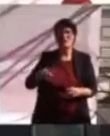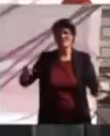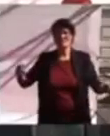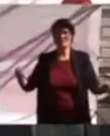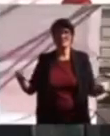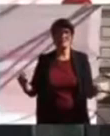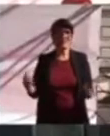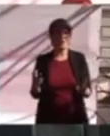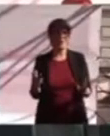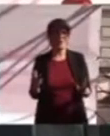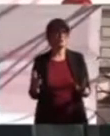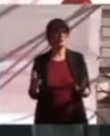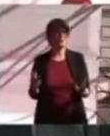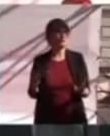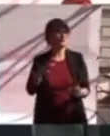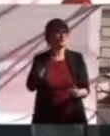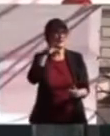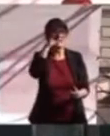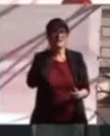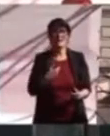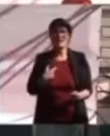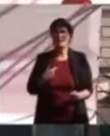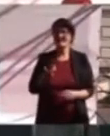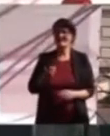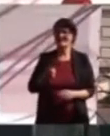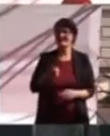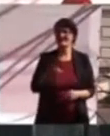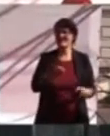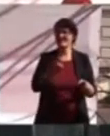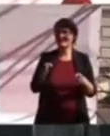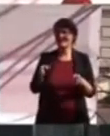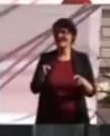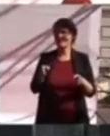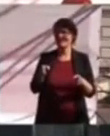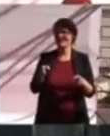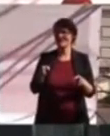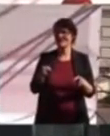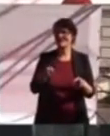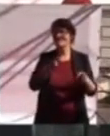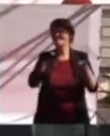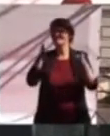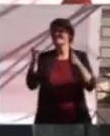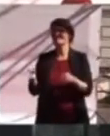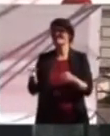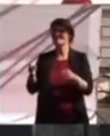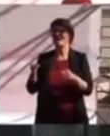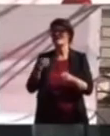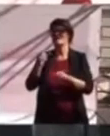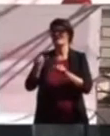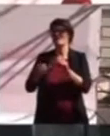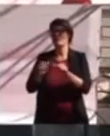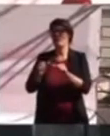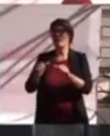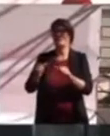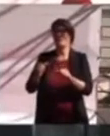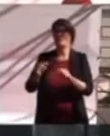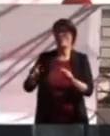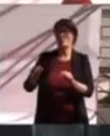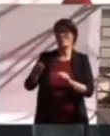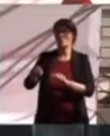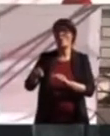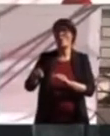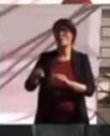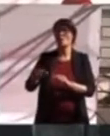a capire che c'è un cambio di fase e lo si chiami possiamo evitare le misure più drastiche perché il mio